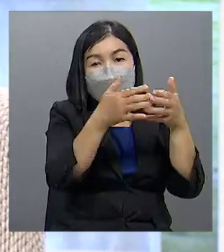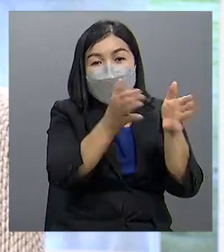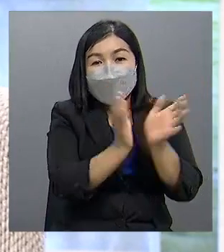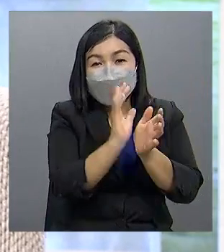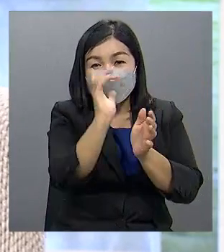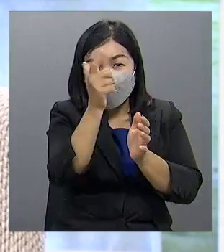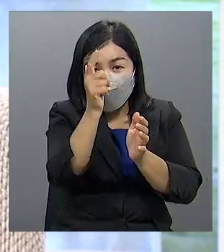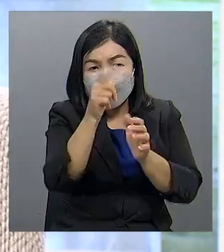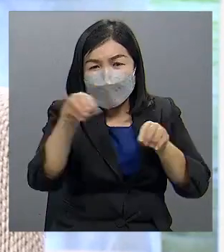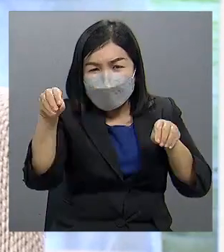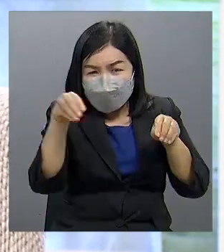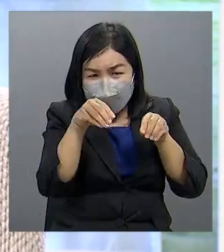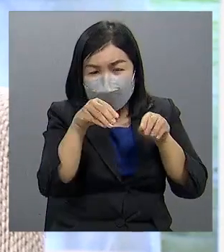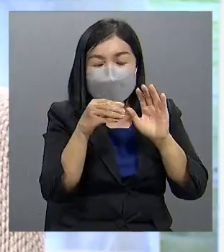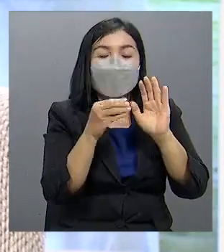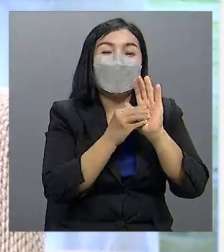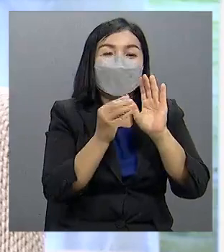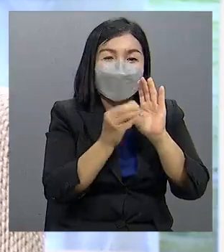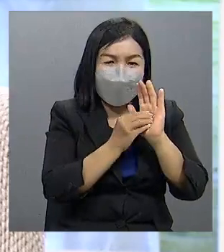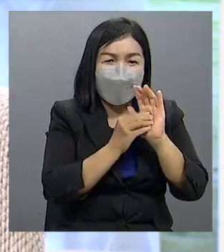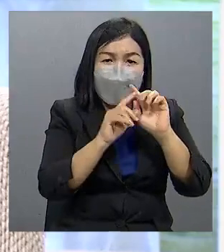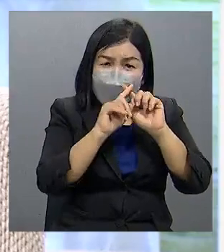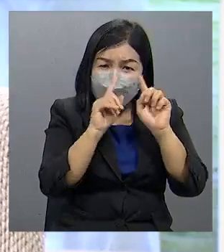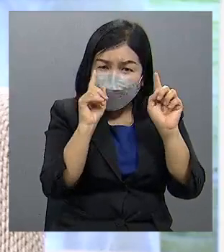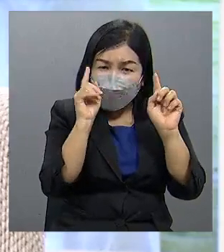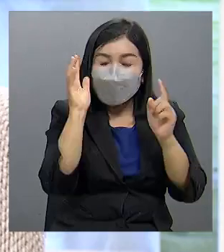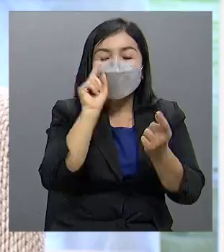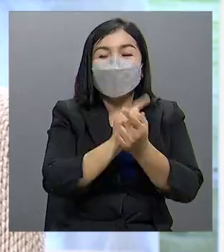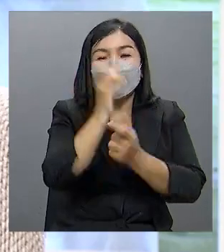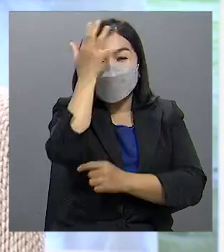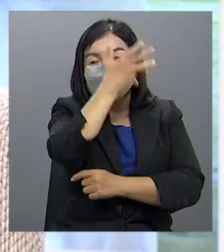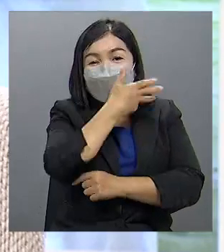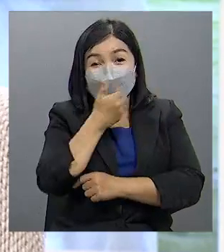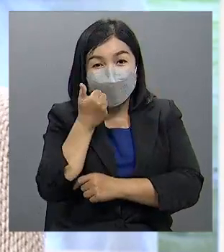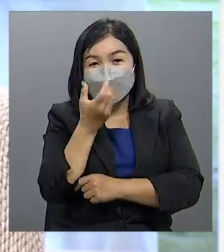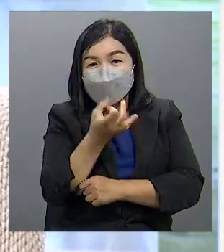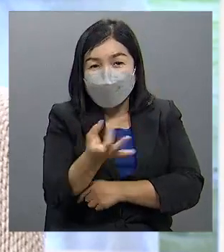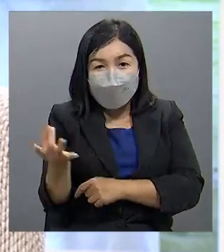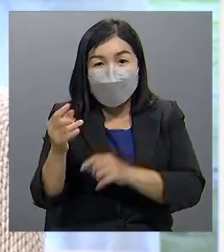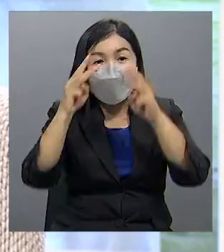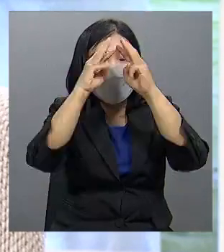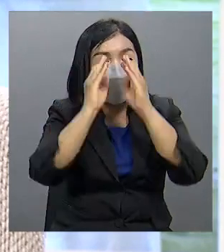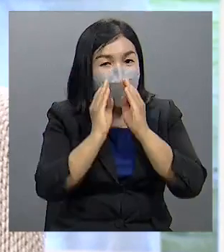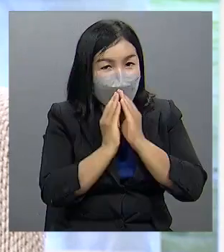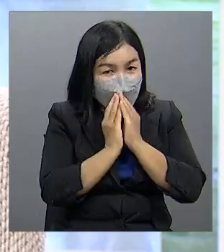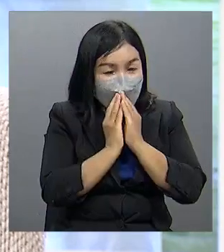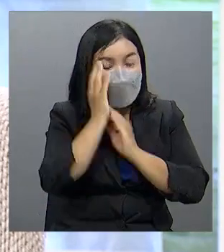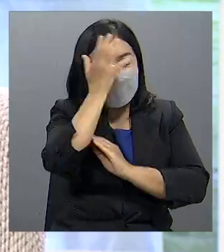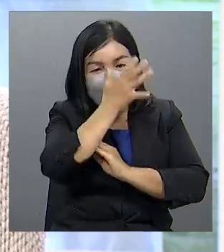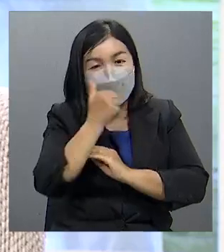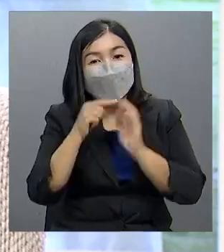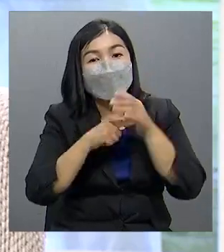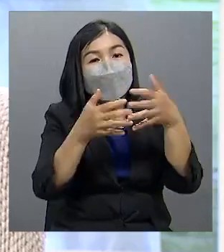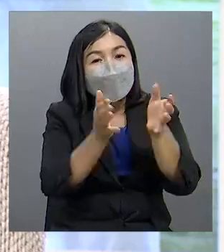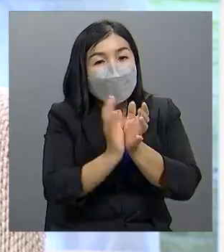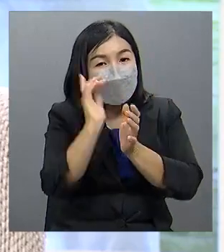แต่ว่ามีหลากหลายความสวยงามให้ได้รับชมหนึ่งในนั้นก็คือในเรื่องของวัดวาอารามนอกจากที่จังหวัดอ่างทองจะมีพระนั่ง